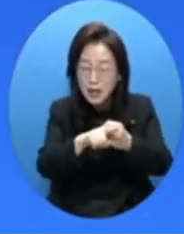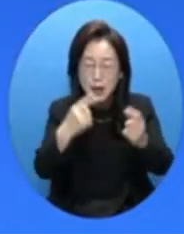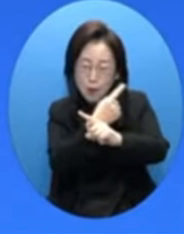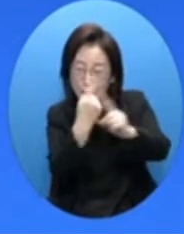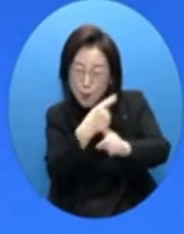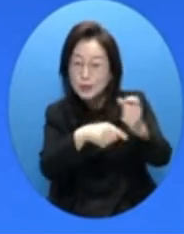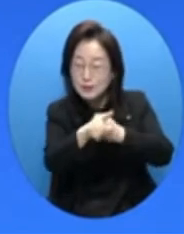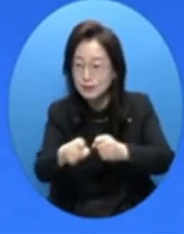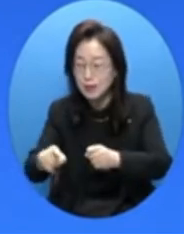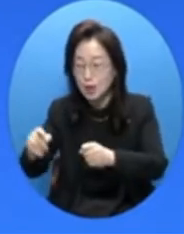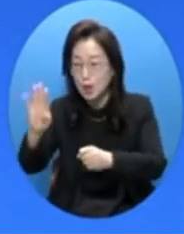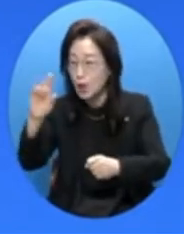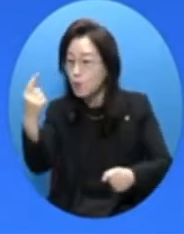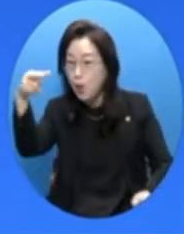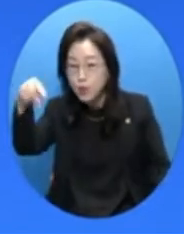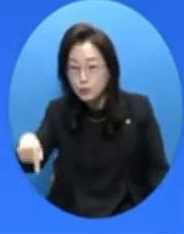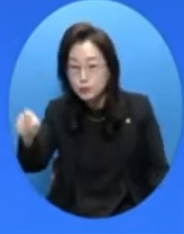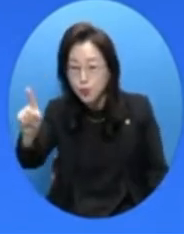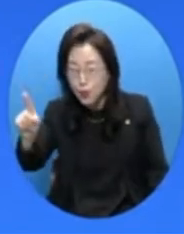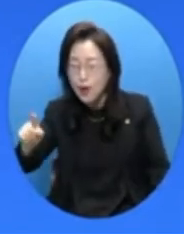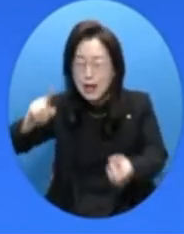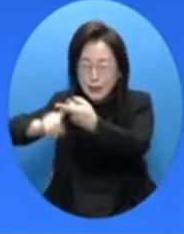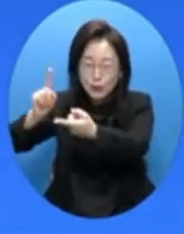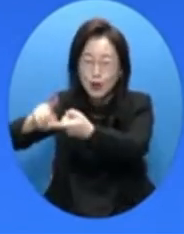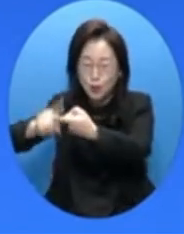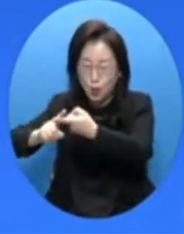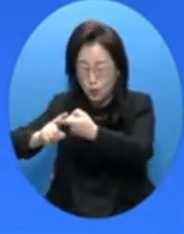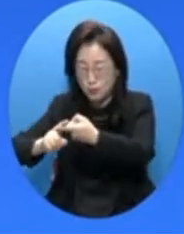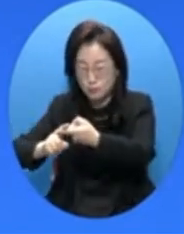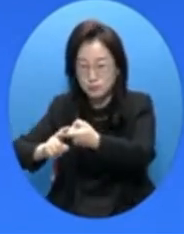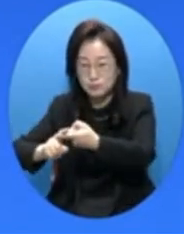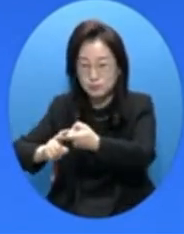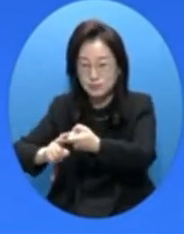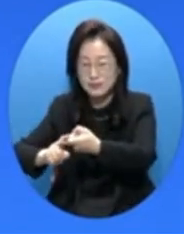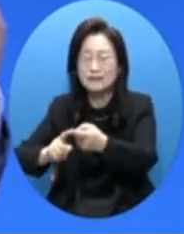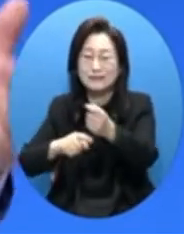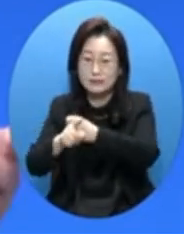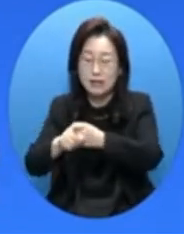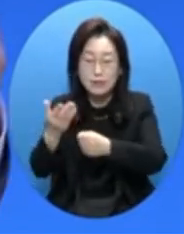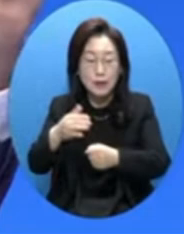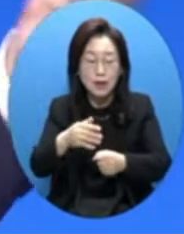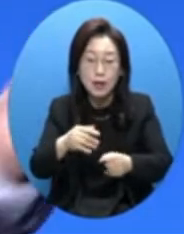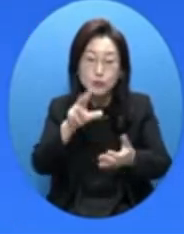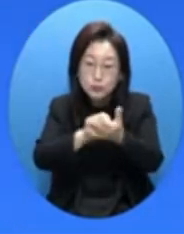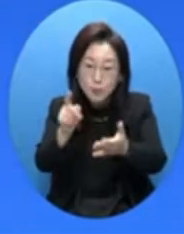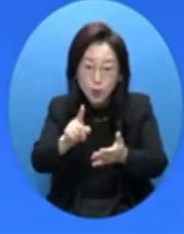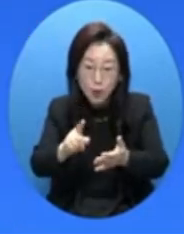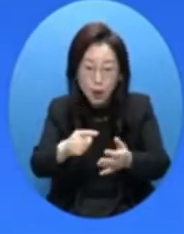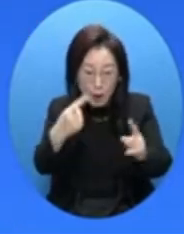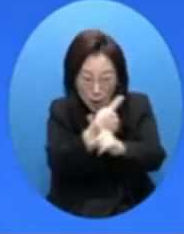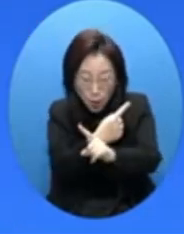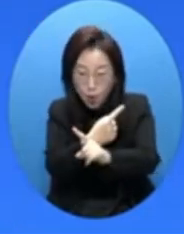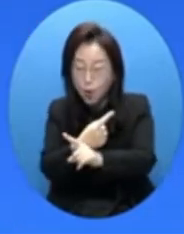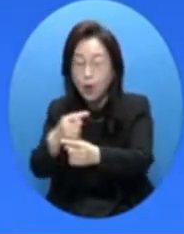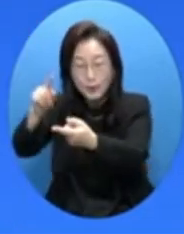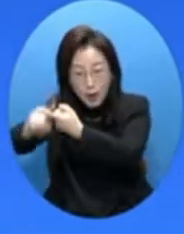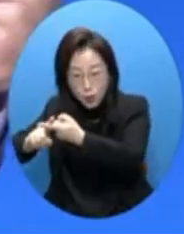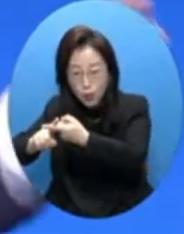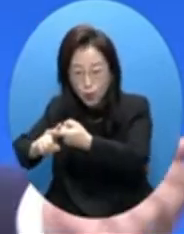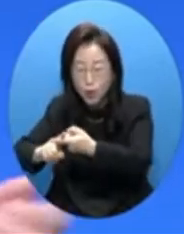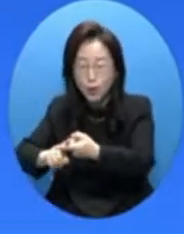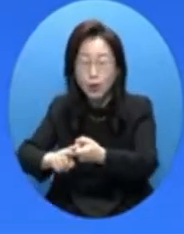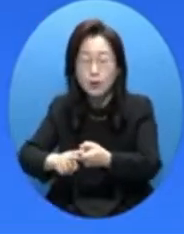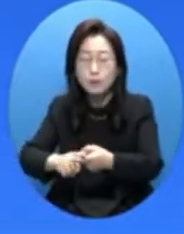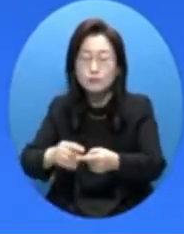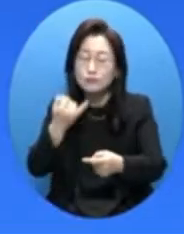쉽게 말해서 바꾸지 말자는 것입니다 지키자는 것입니다 그런데 문제는 바꿀 것을 바꾸고 지킬 것을 지켜야 되는데 무조건 내가